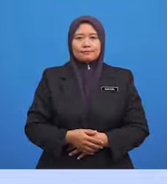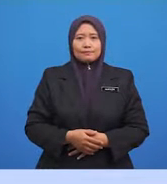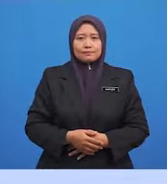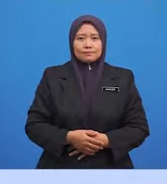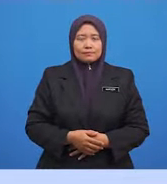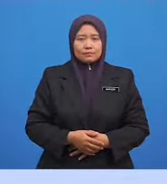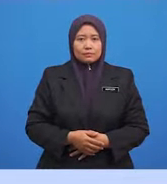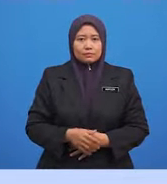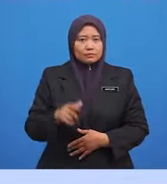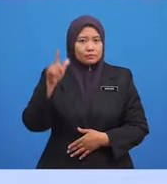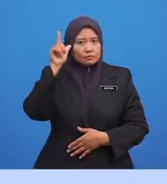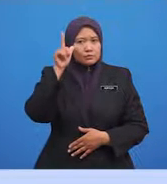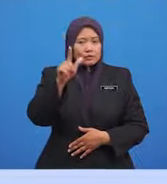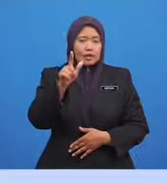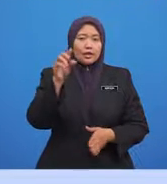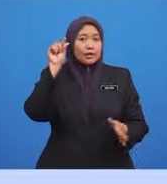Lihat paparan ini pula.